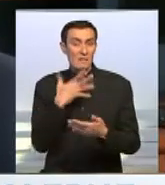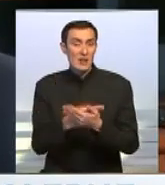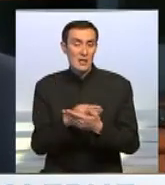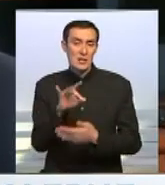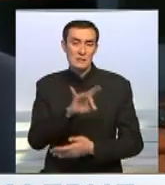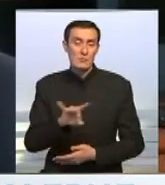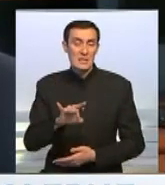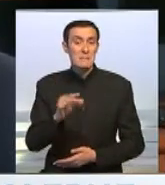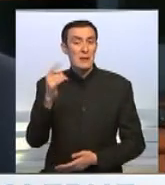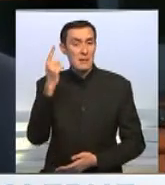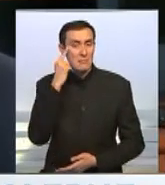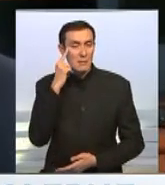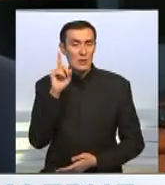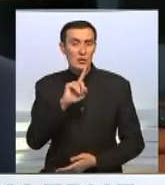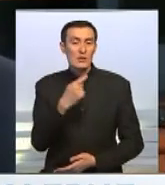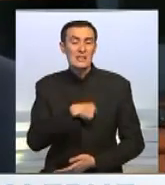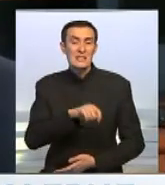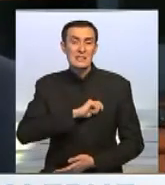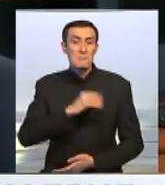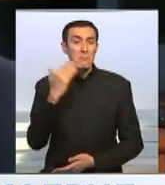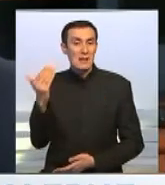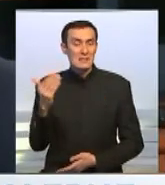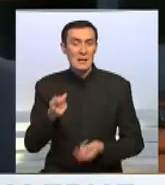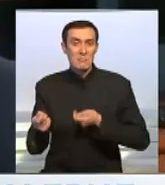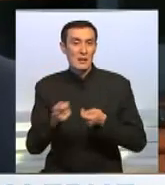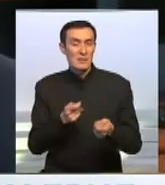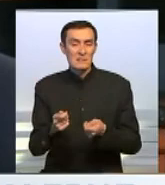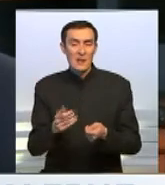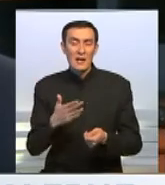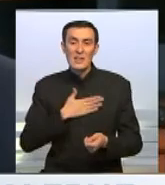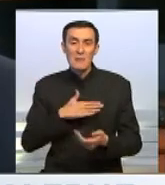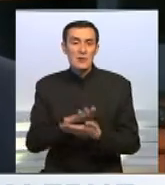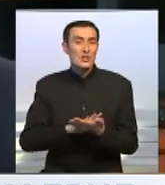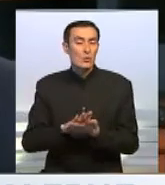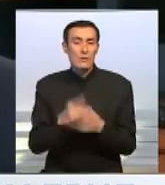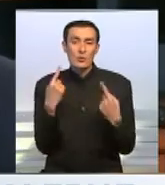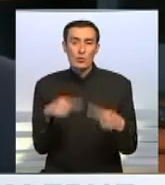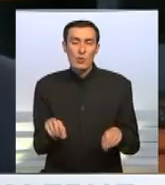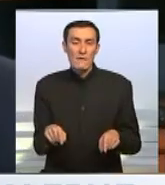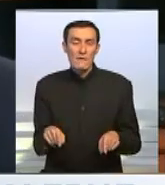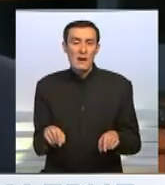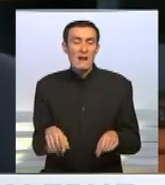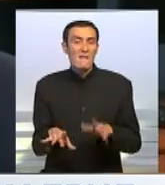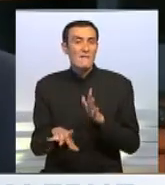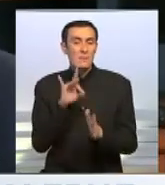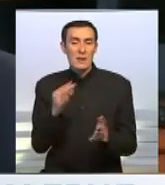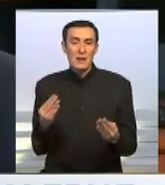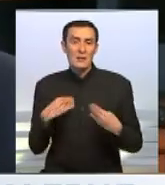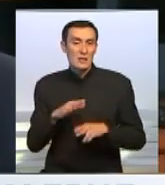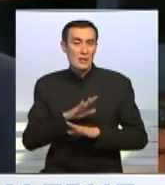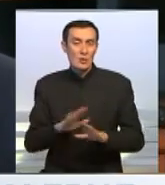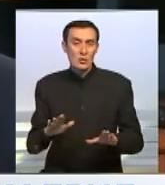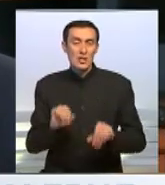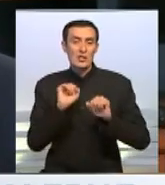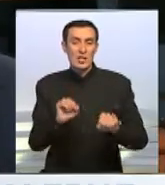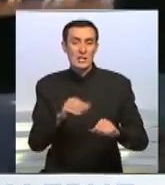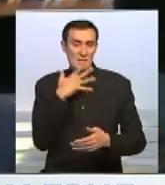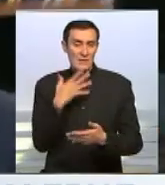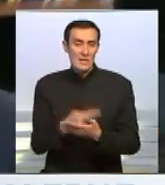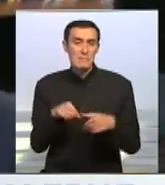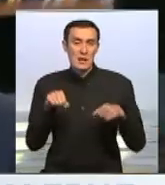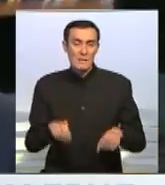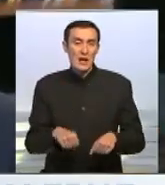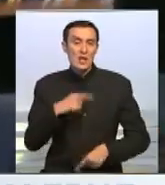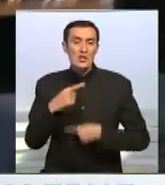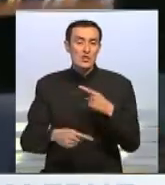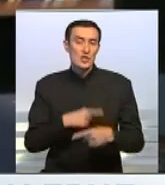потому что понимаем, испанское правительство не оставляет нам другого выбора, как защищать наши гражданские права и свободы